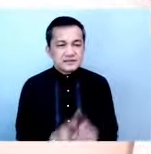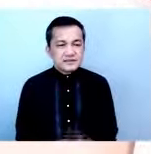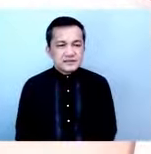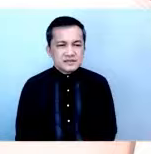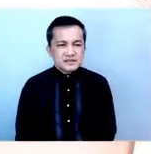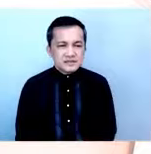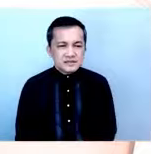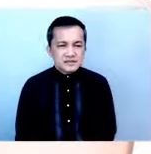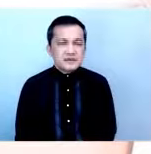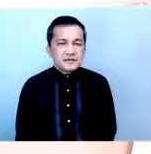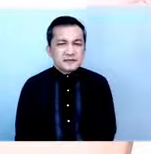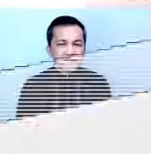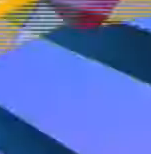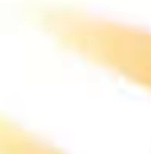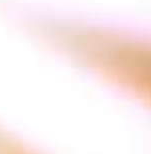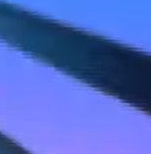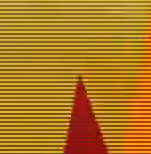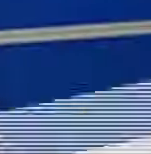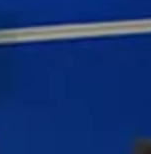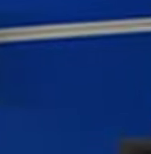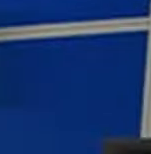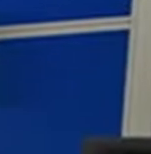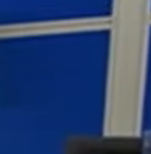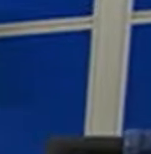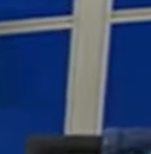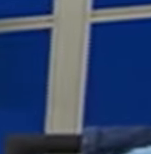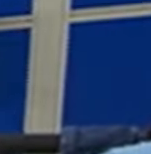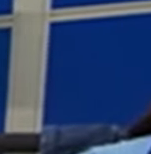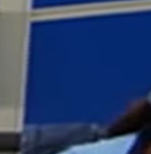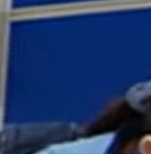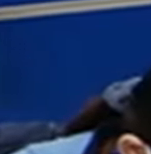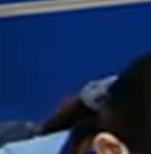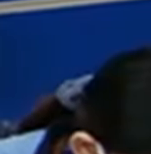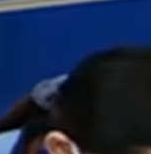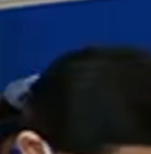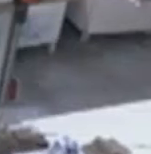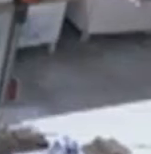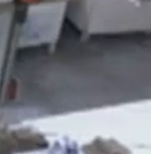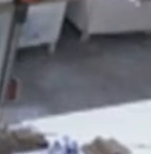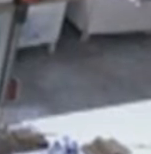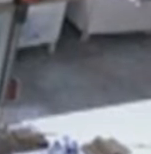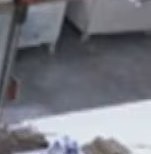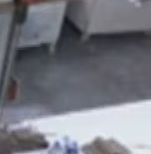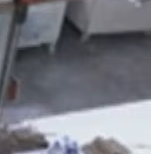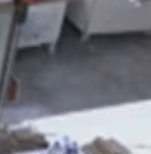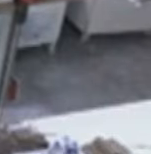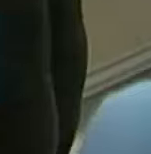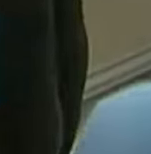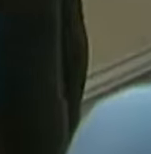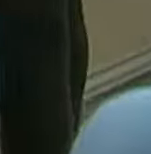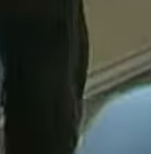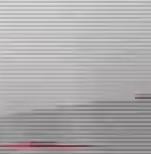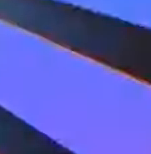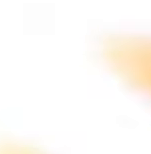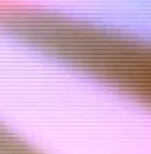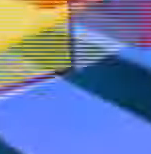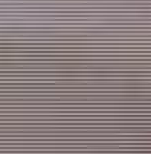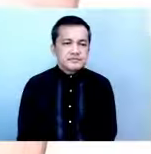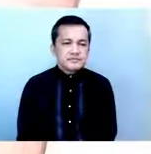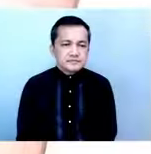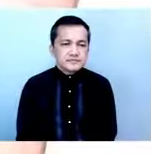ha? Sabi! Paglabag sa karapatan ng ilang manggagawa, tatalakayin ito ni Atty. Buko sa Legal Batong.